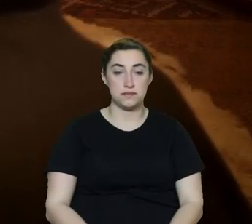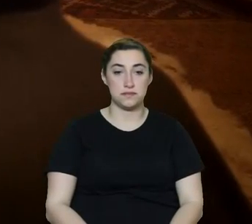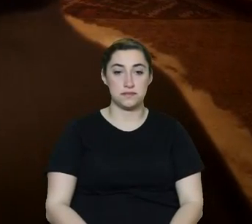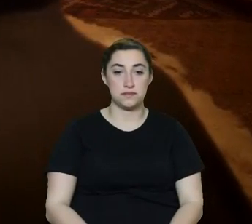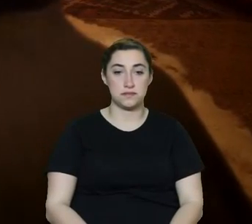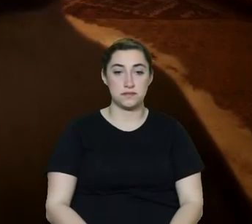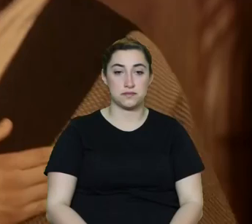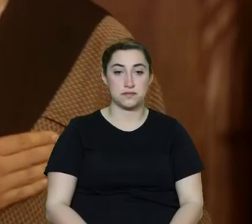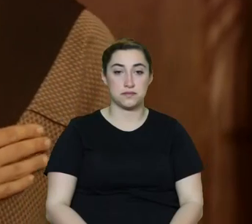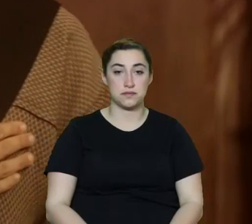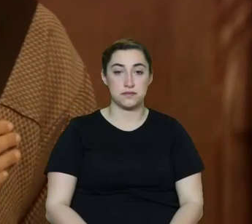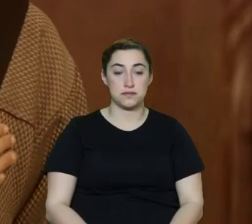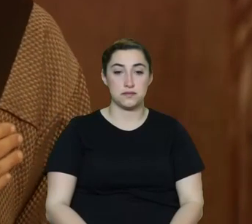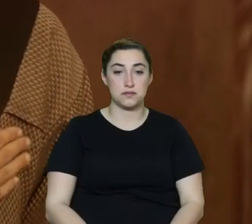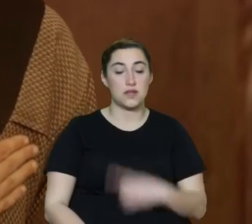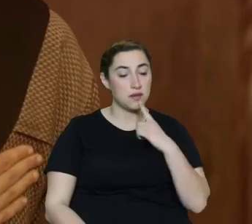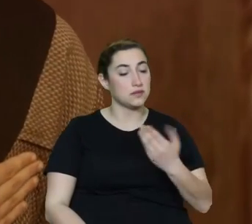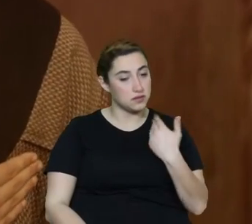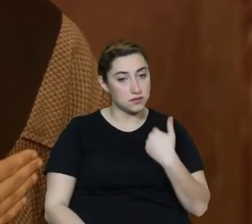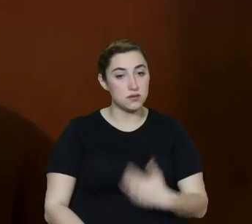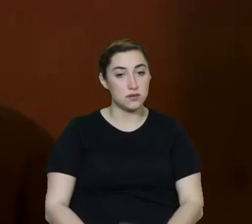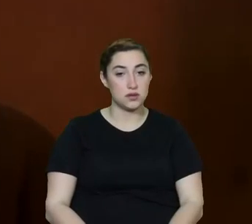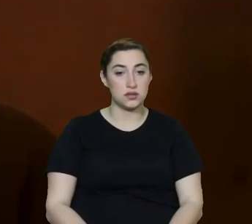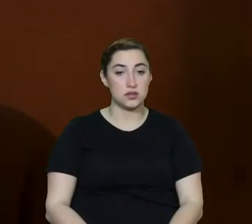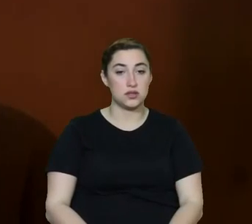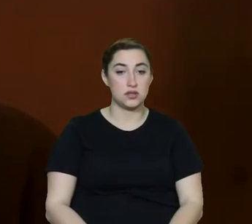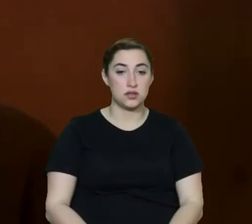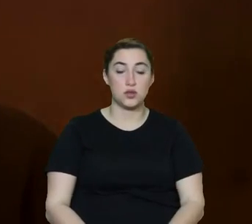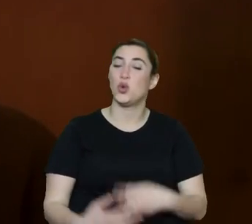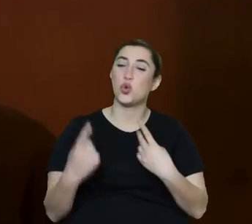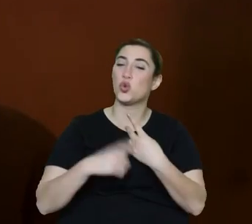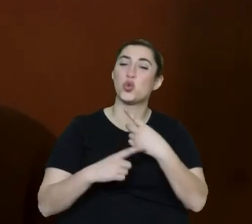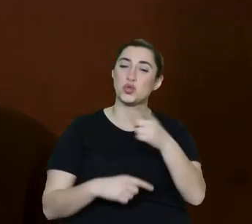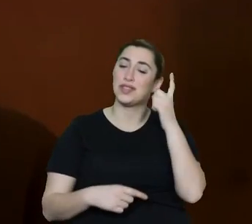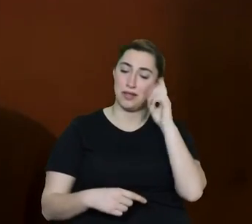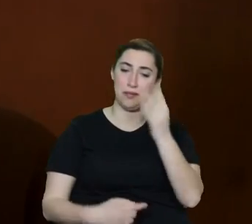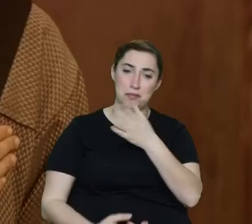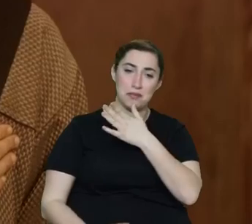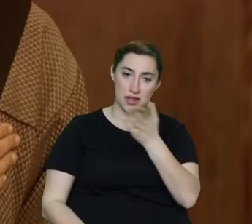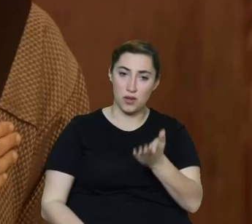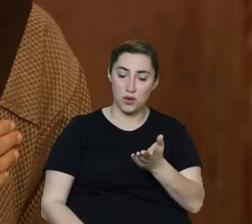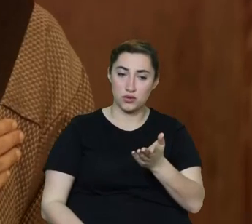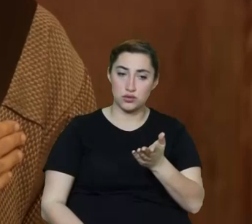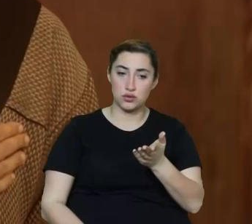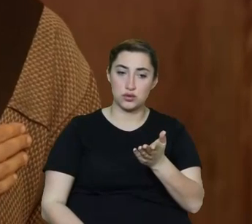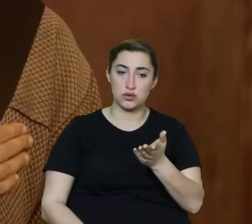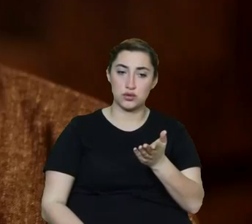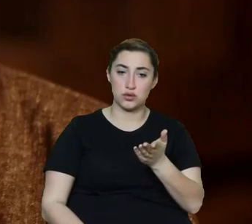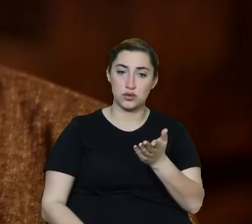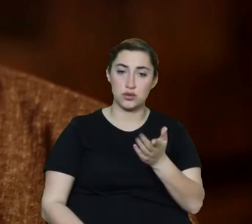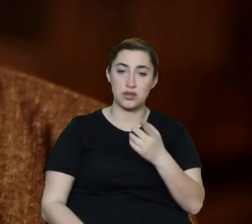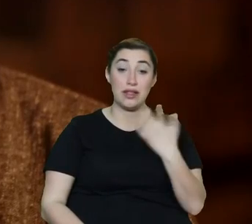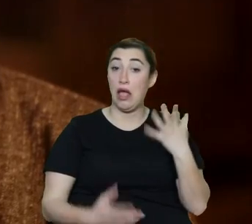Eli göğsünde ortaya geldi. Emir buyurunuz. Yunus'u tanır bilirsin.